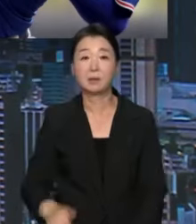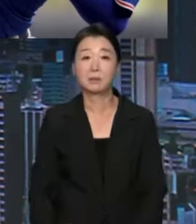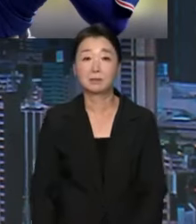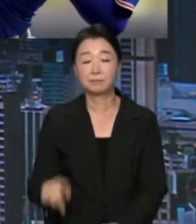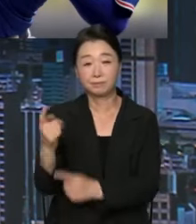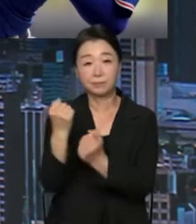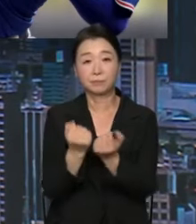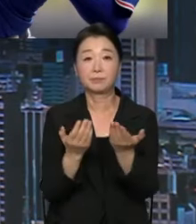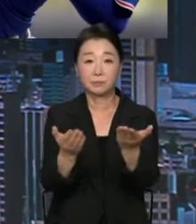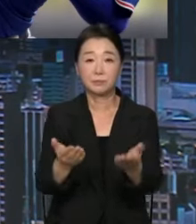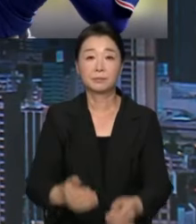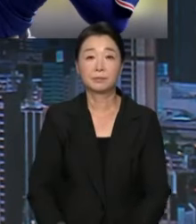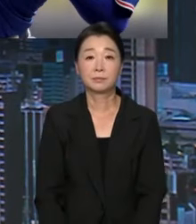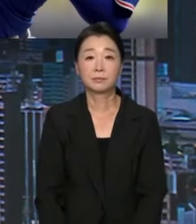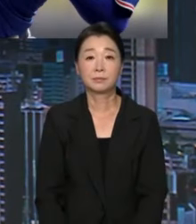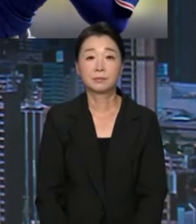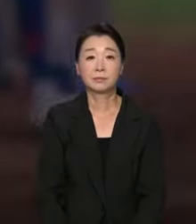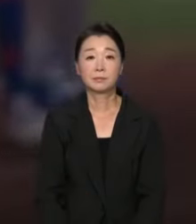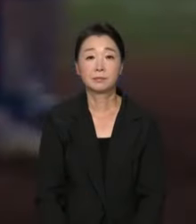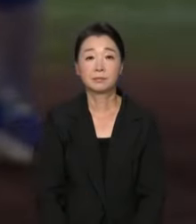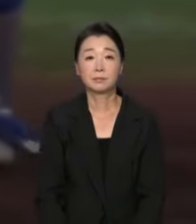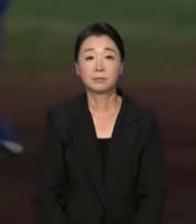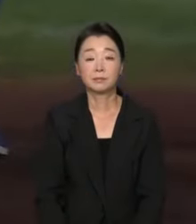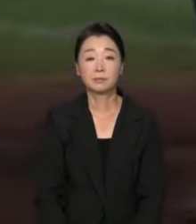프로야구 소식 오늘의 야구입니다.